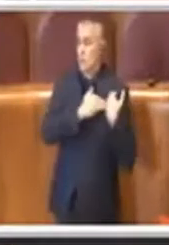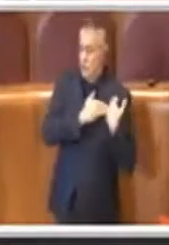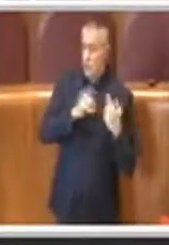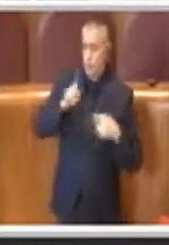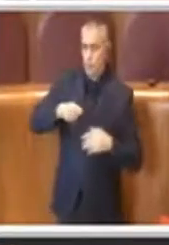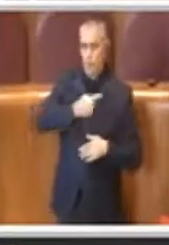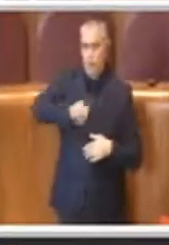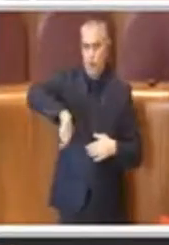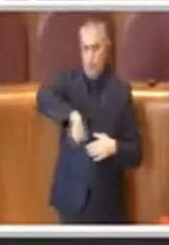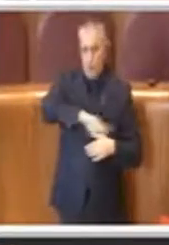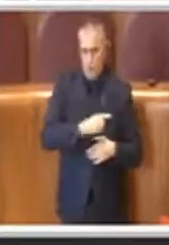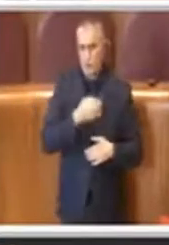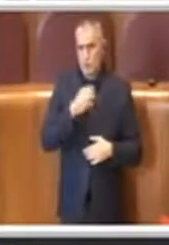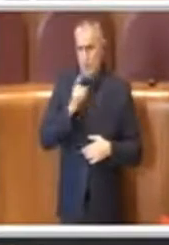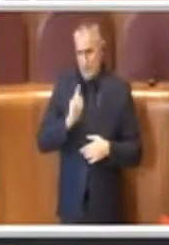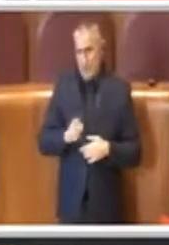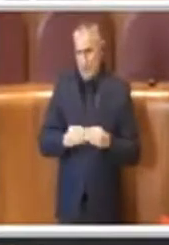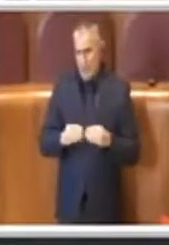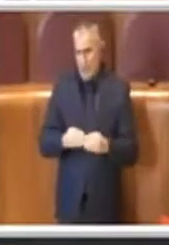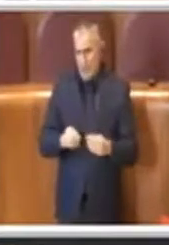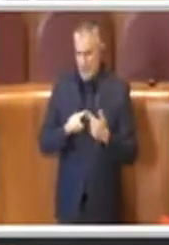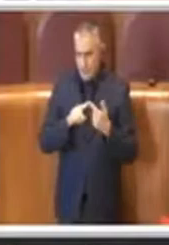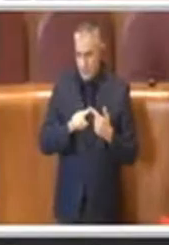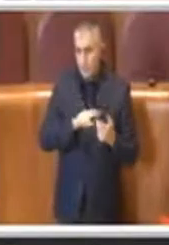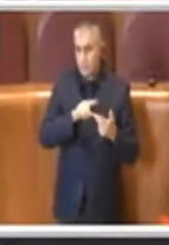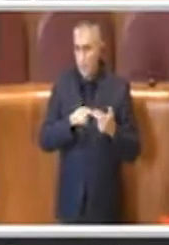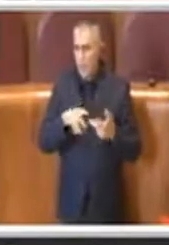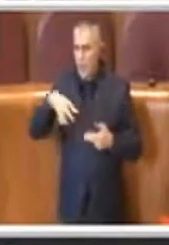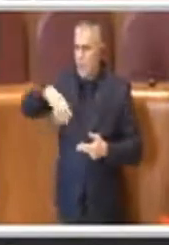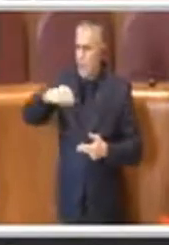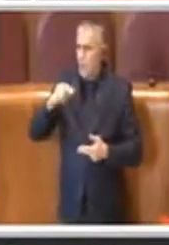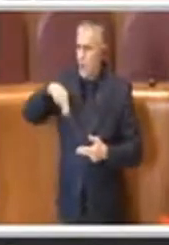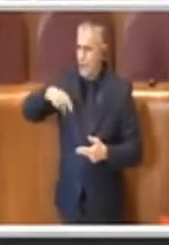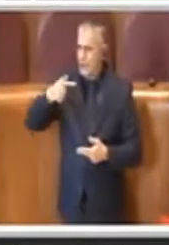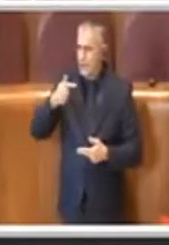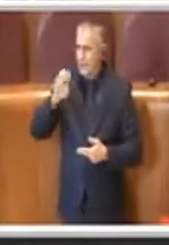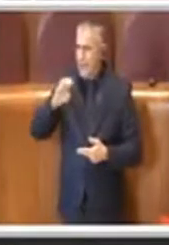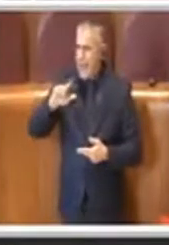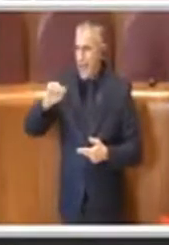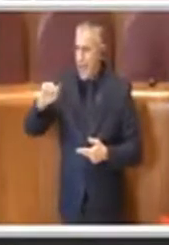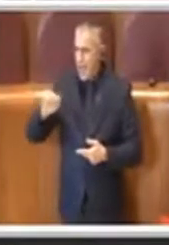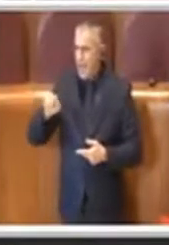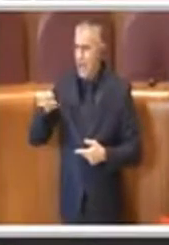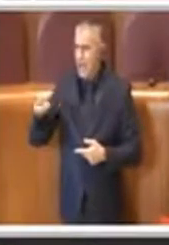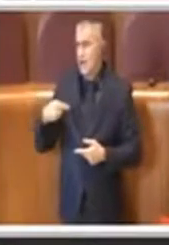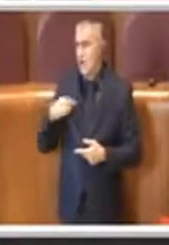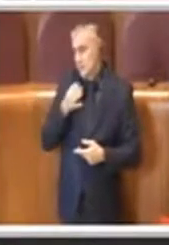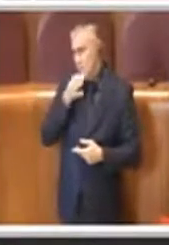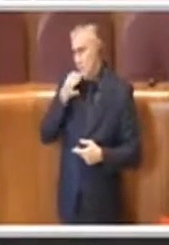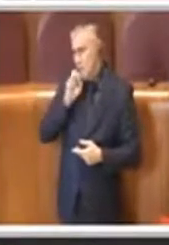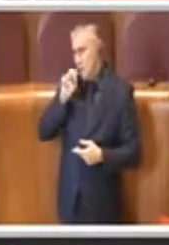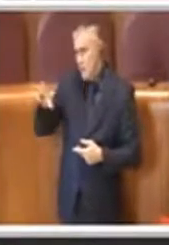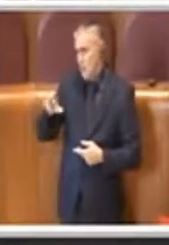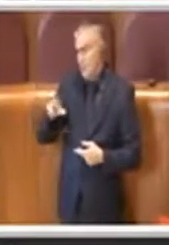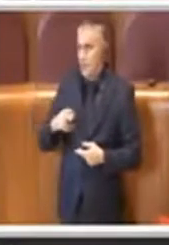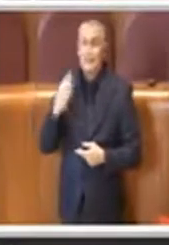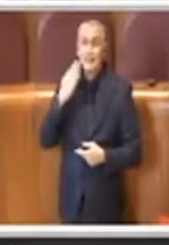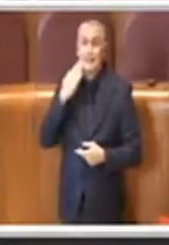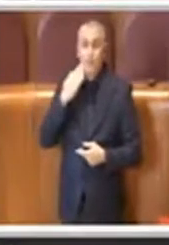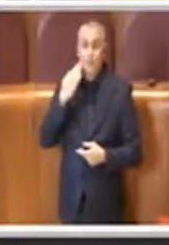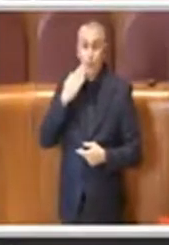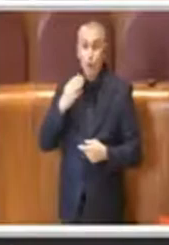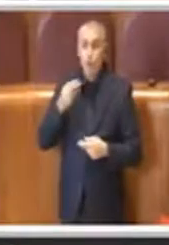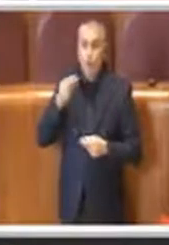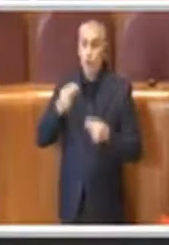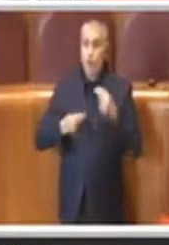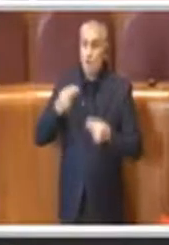nostro provvedere. Ecco, la consigliera Montella vorrei dire che non tutti i debiti fuori bilancio sono somme urgenze e che